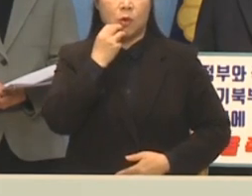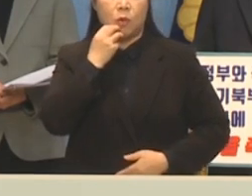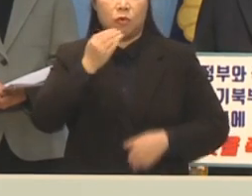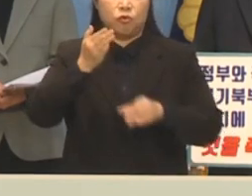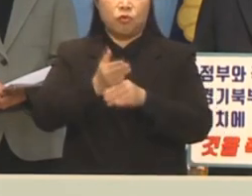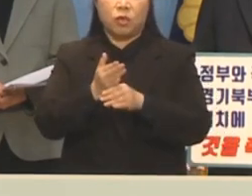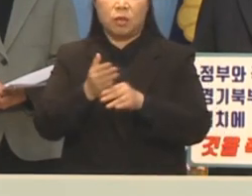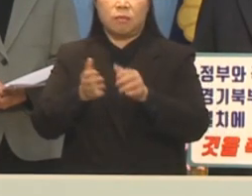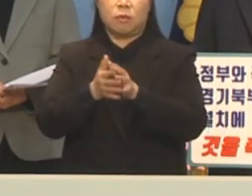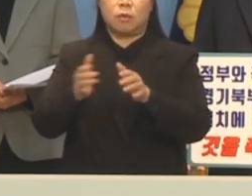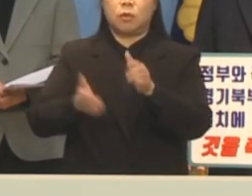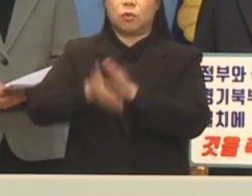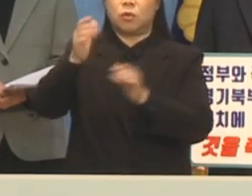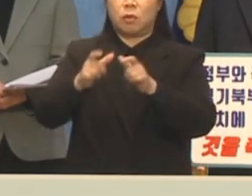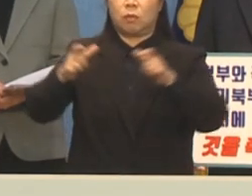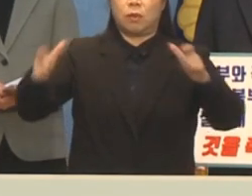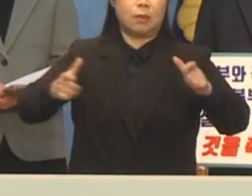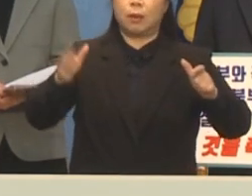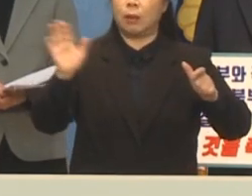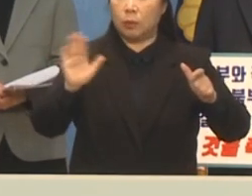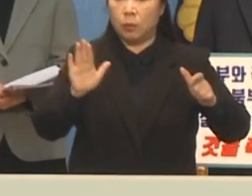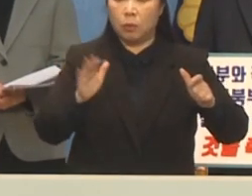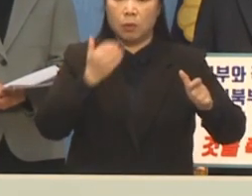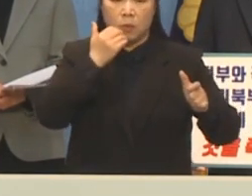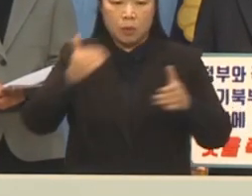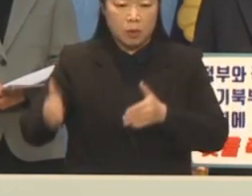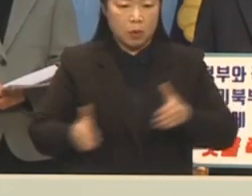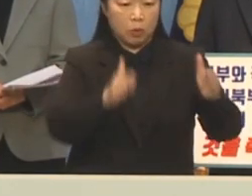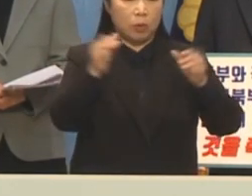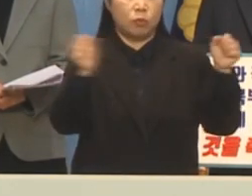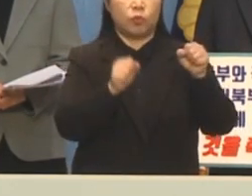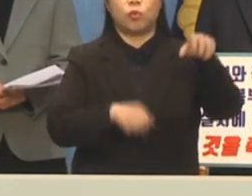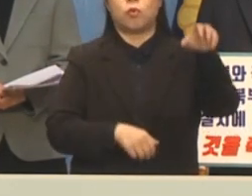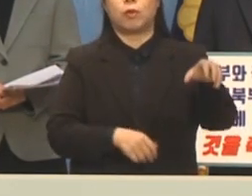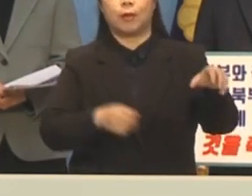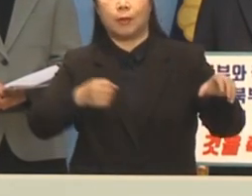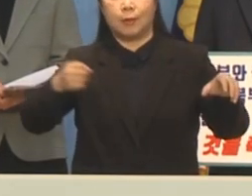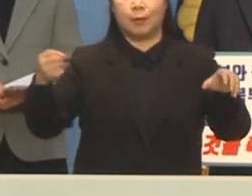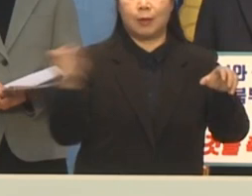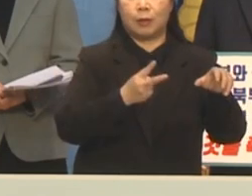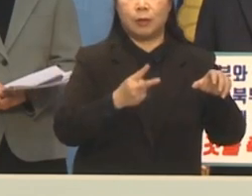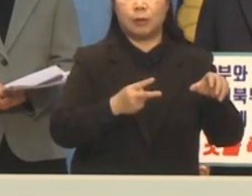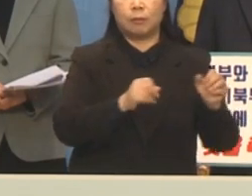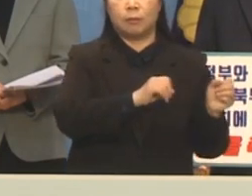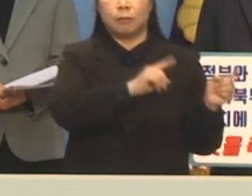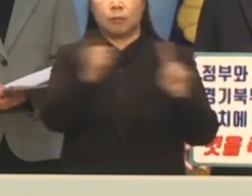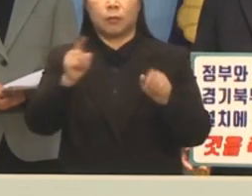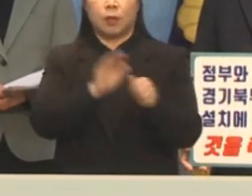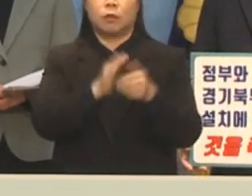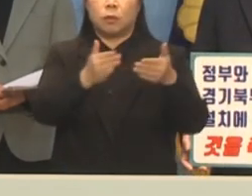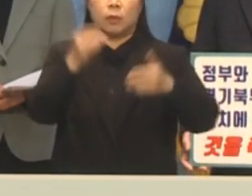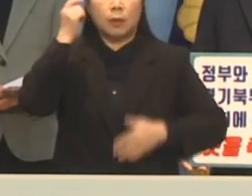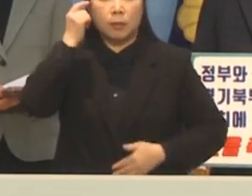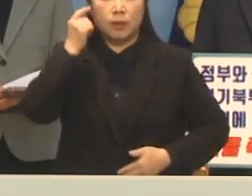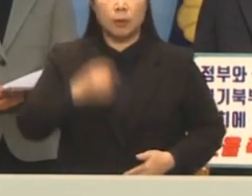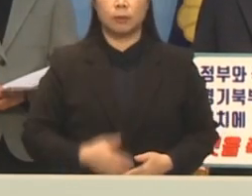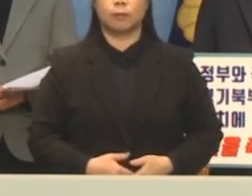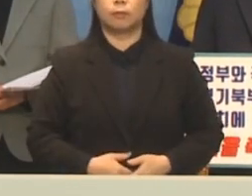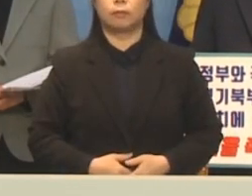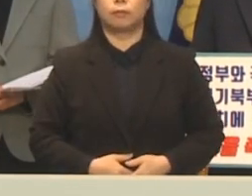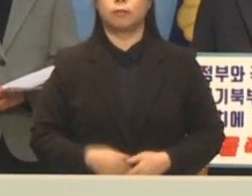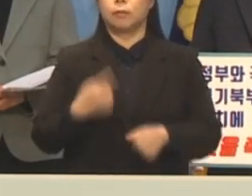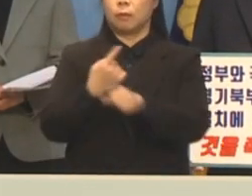아니라 무한한 잠재력을 가진 경기 북부를 다시 뛰게 하는 것이라고 생각합니다.